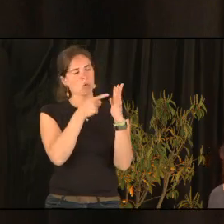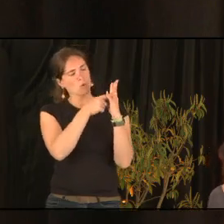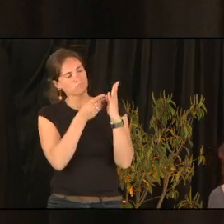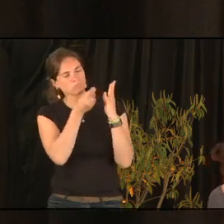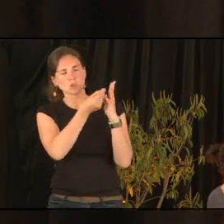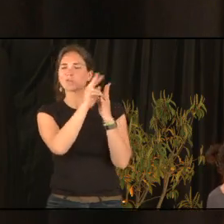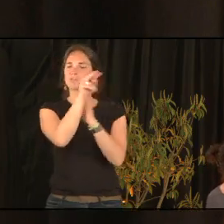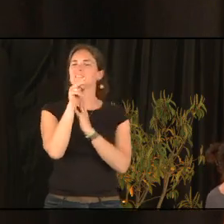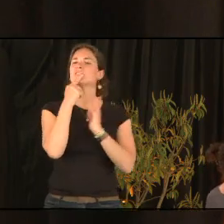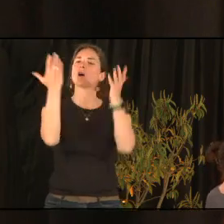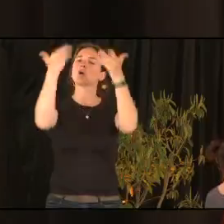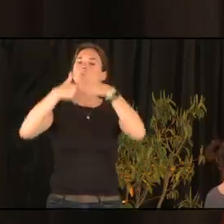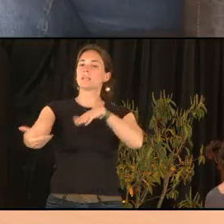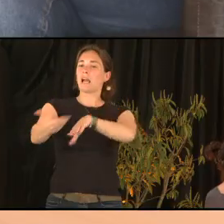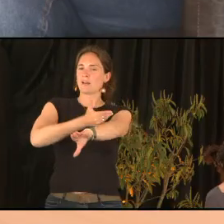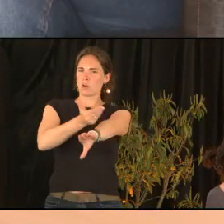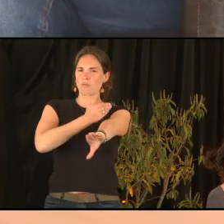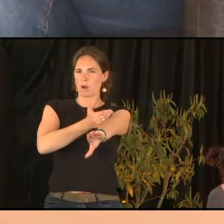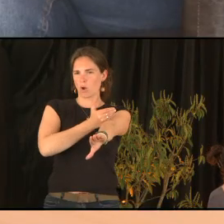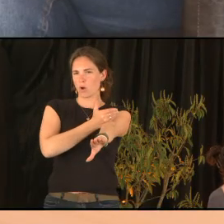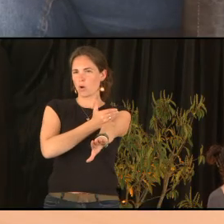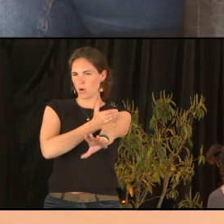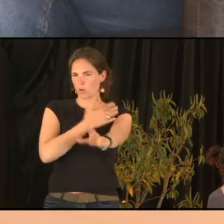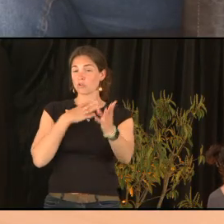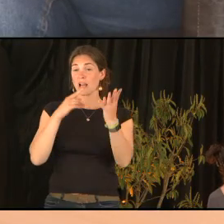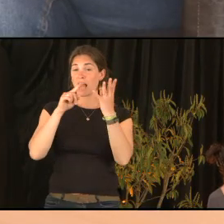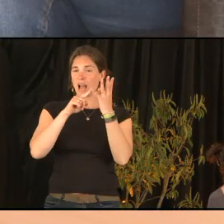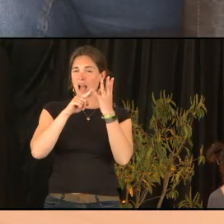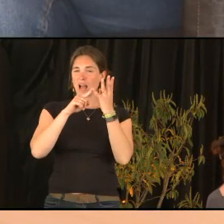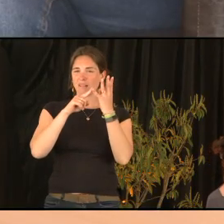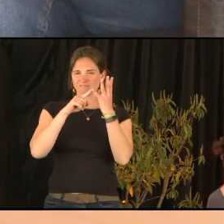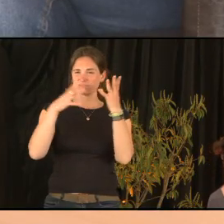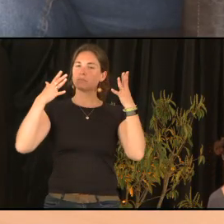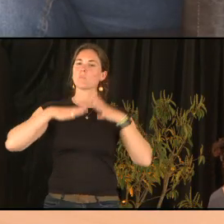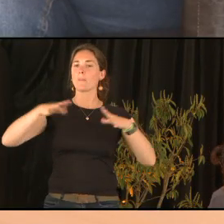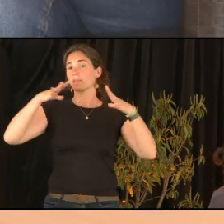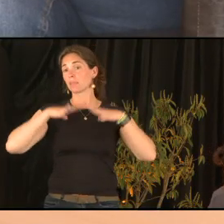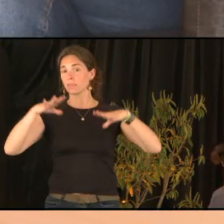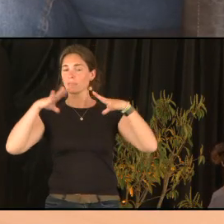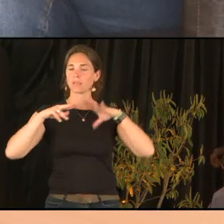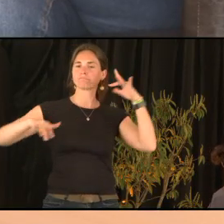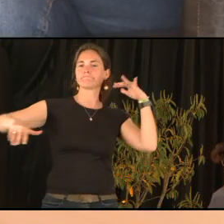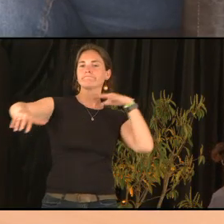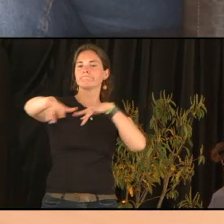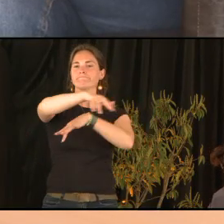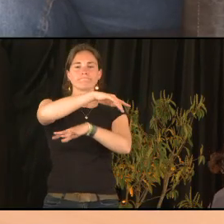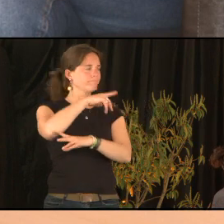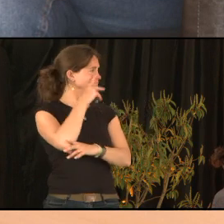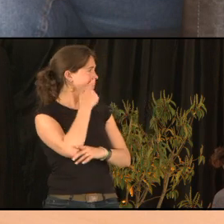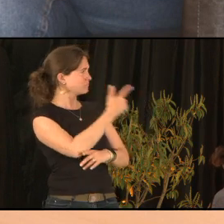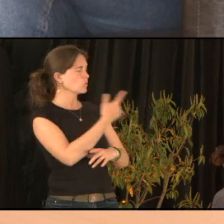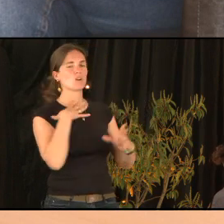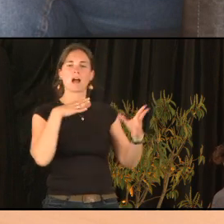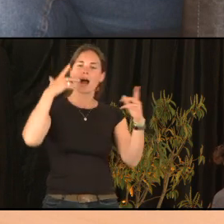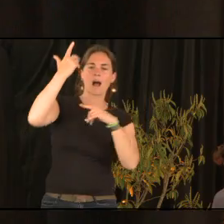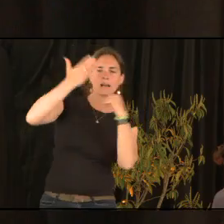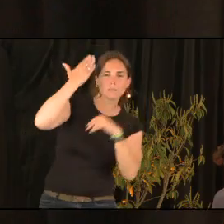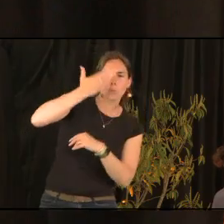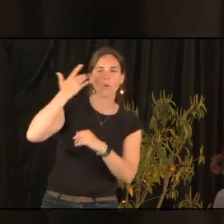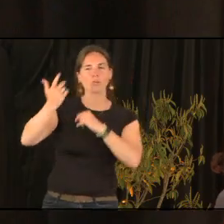que la grande nuit, la longue nuit arrive, il y a tous ces moments de... balade, et là aussi où vous éclatez avec la faune et la